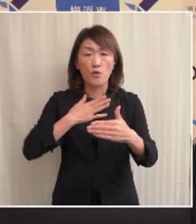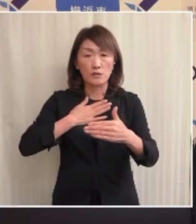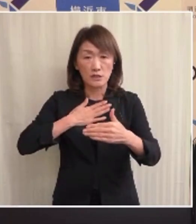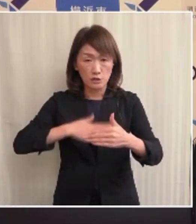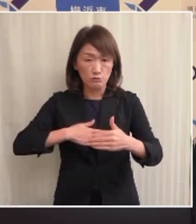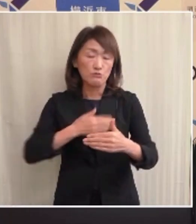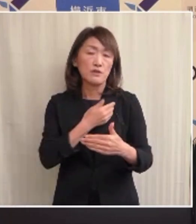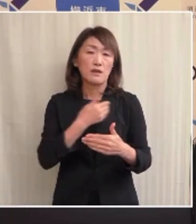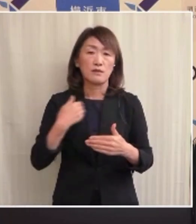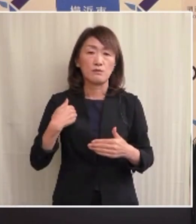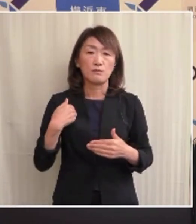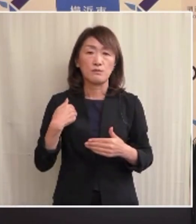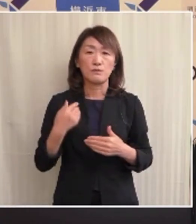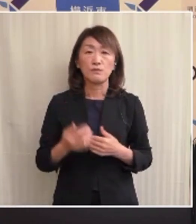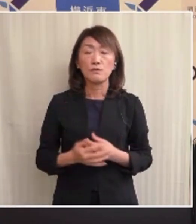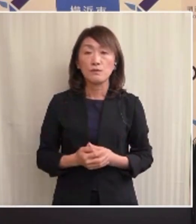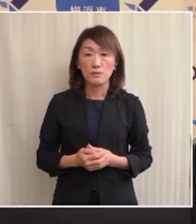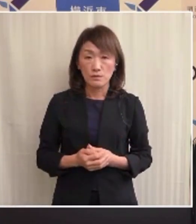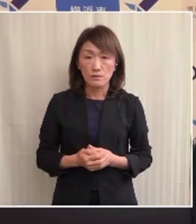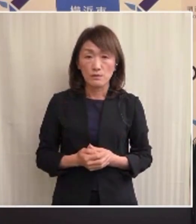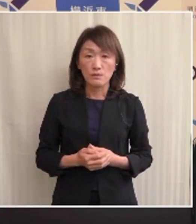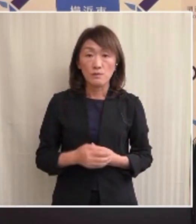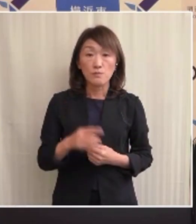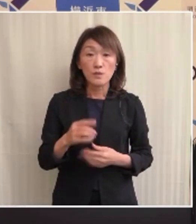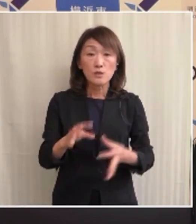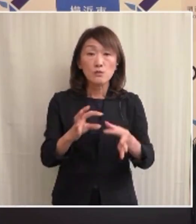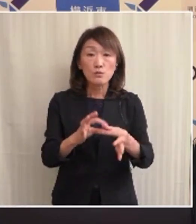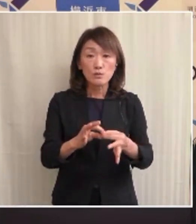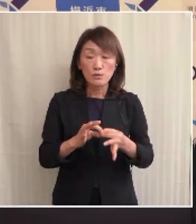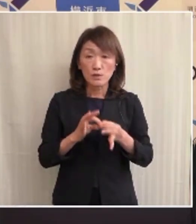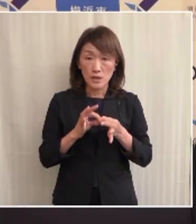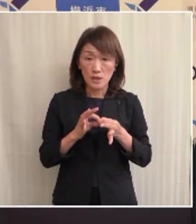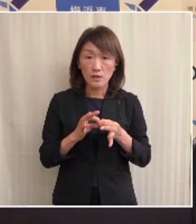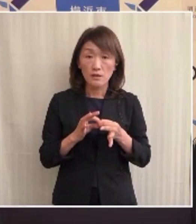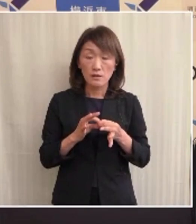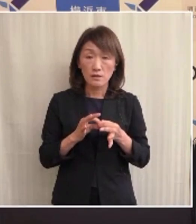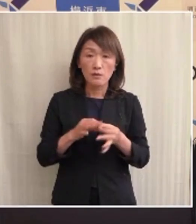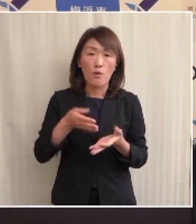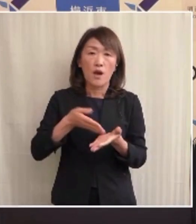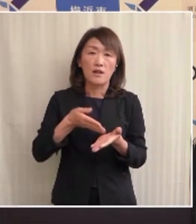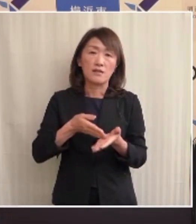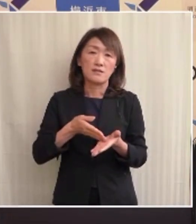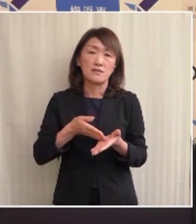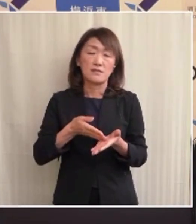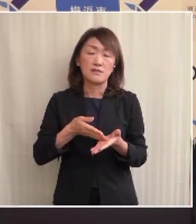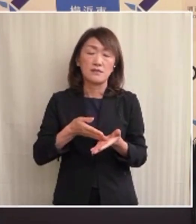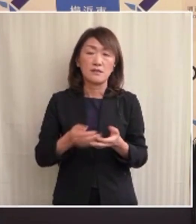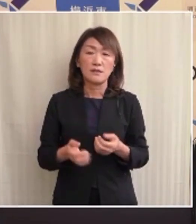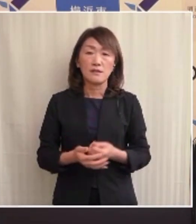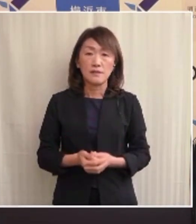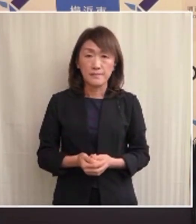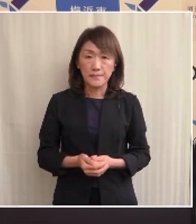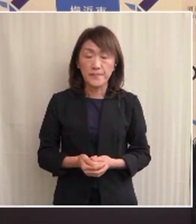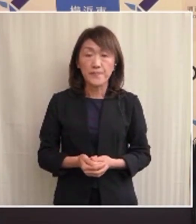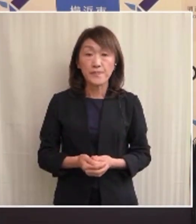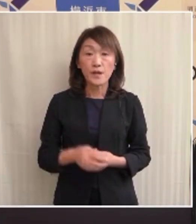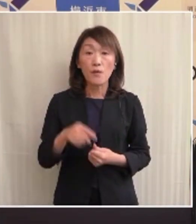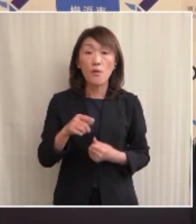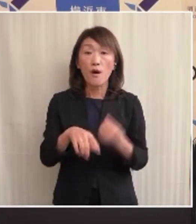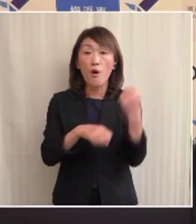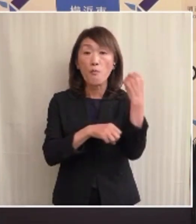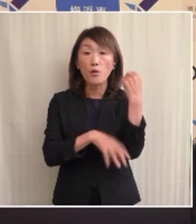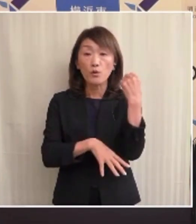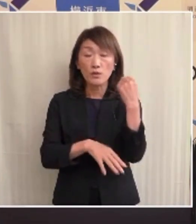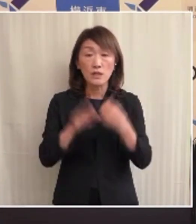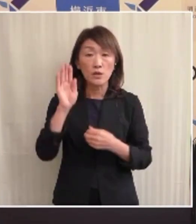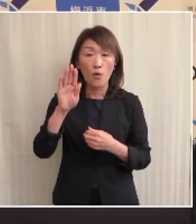ると。でこれに続く話であります。でこれをもとに